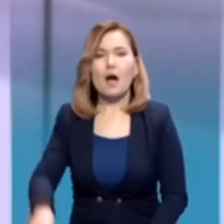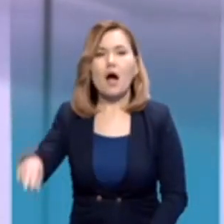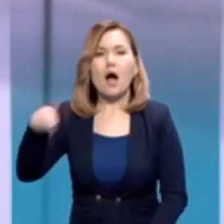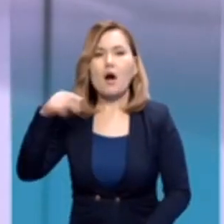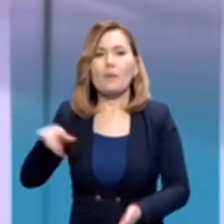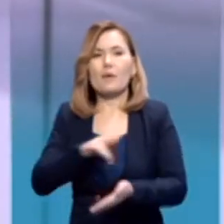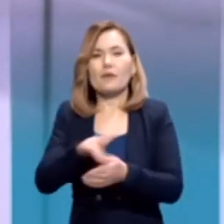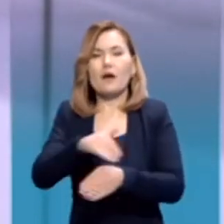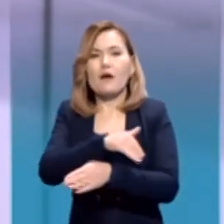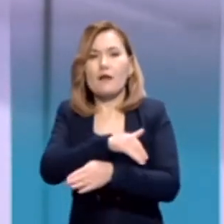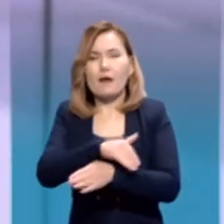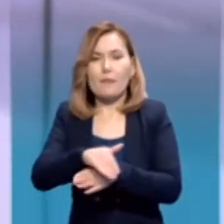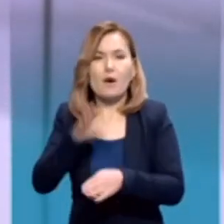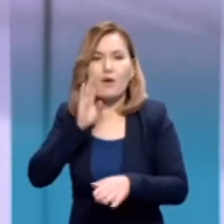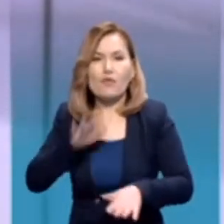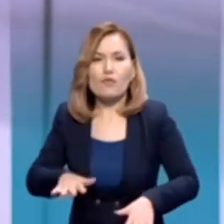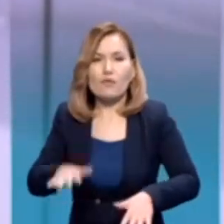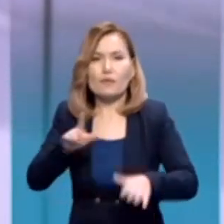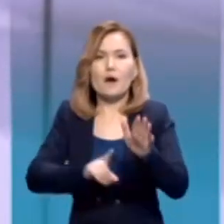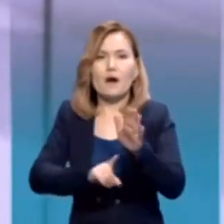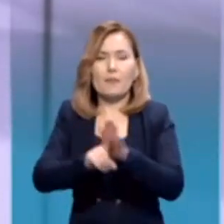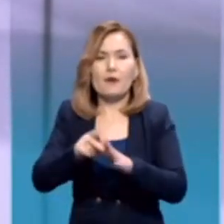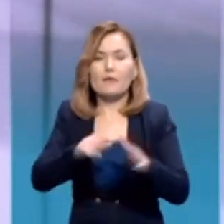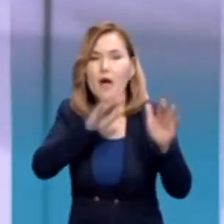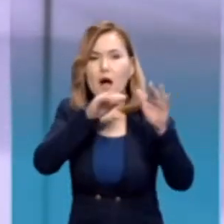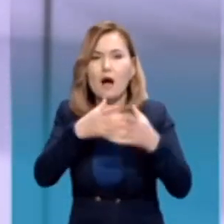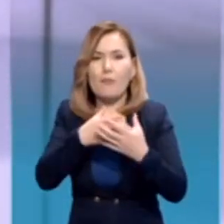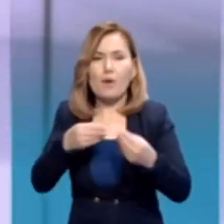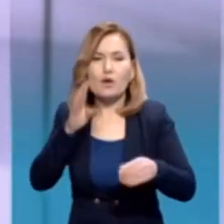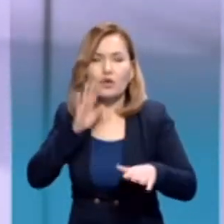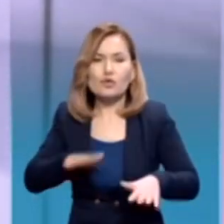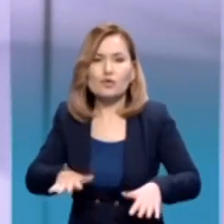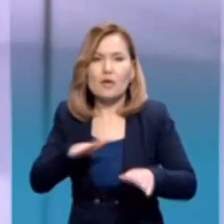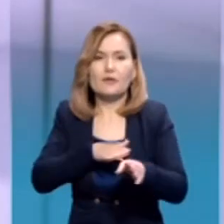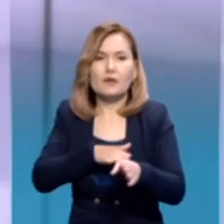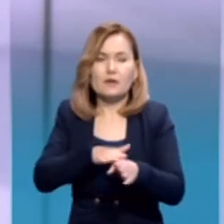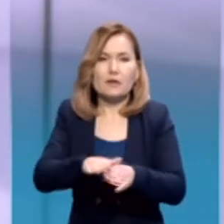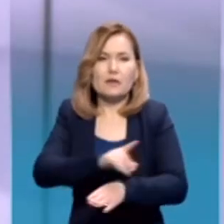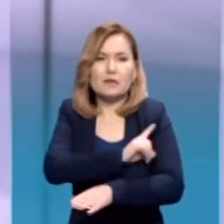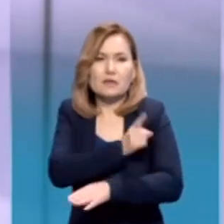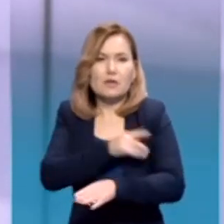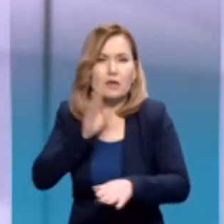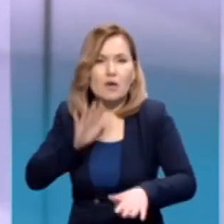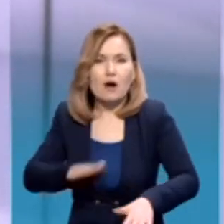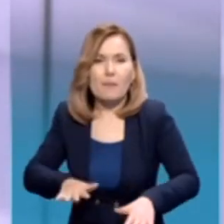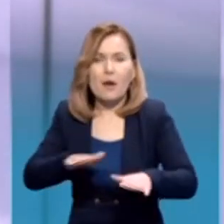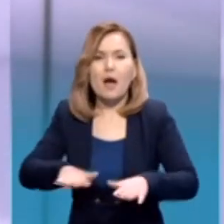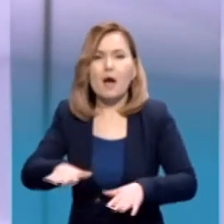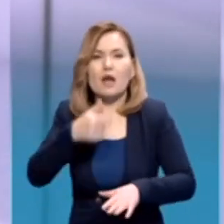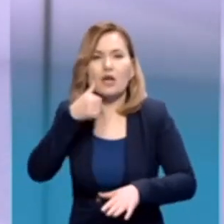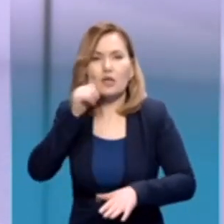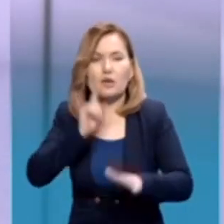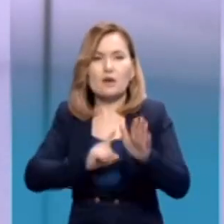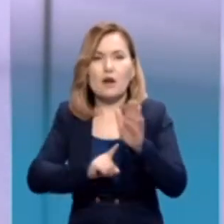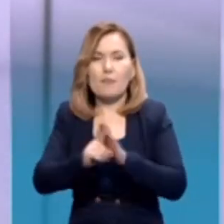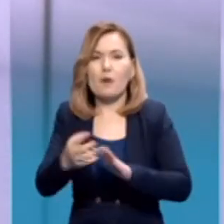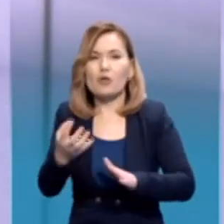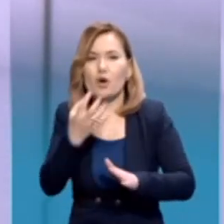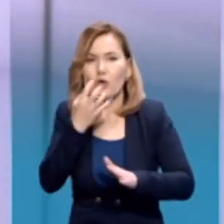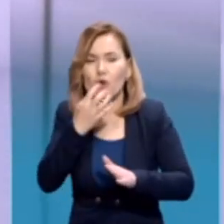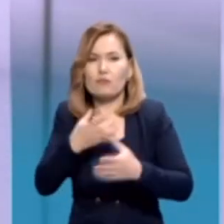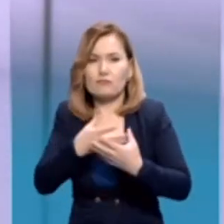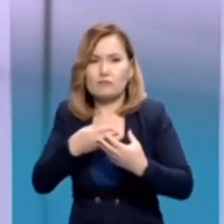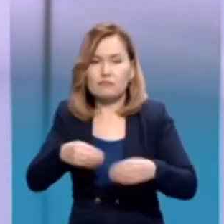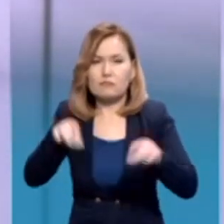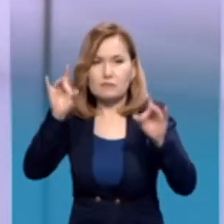Ал Ақтөбе көшелері Венецияға айналды. Себебі ерген қар суы толып тізеге дейін жеткен аймақта кешелі бері күн күрт жылынып